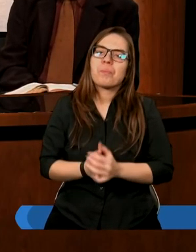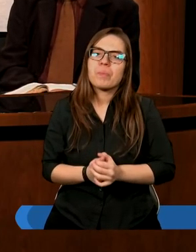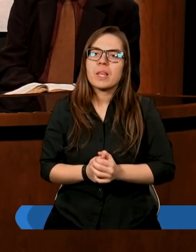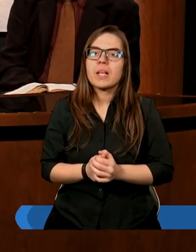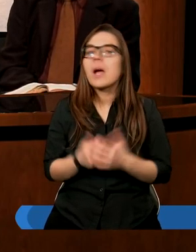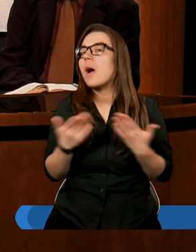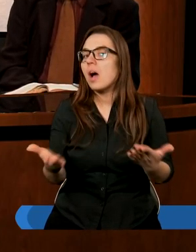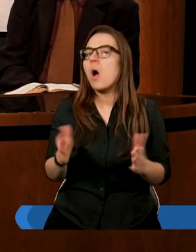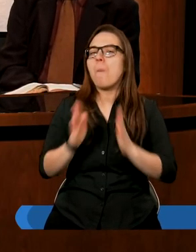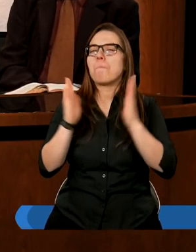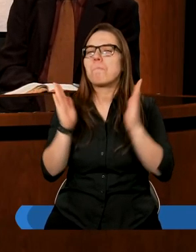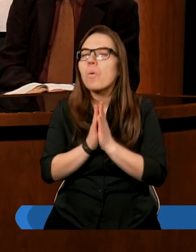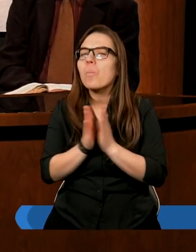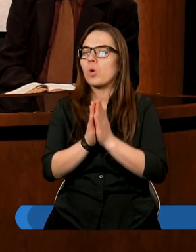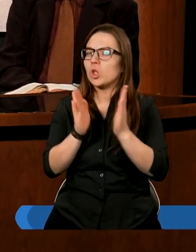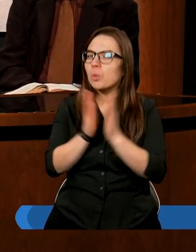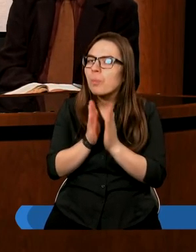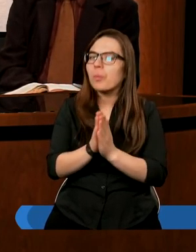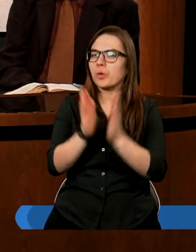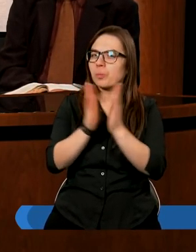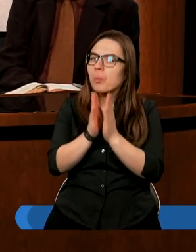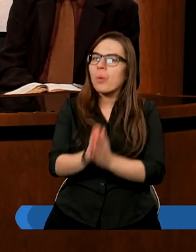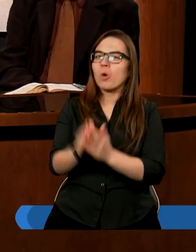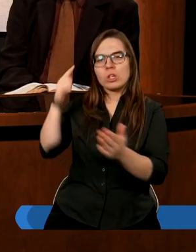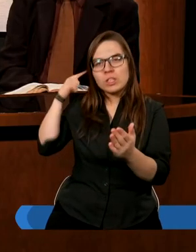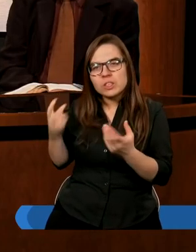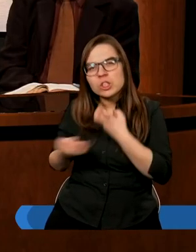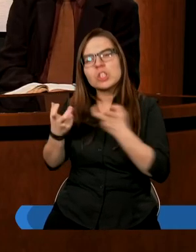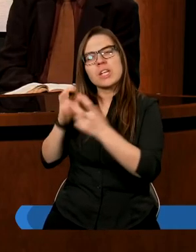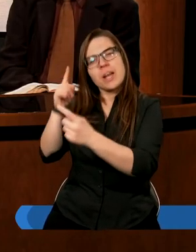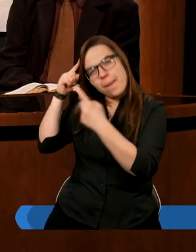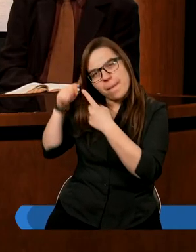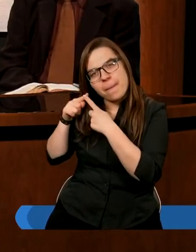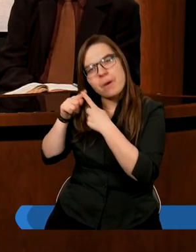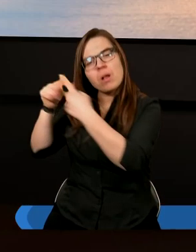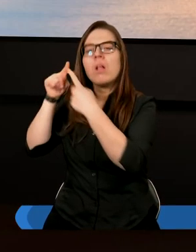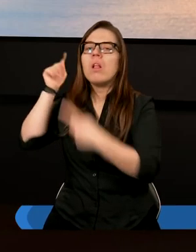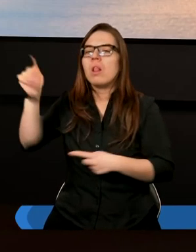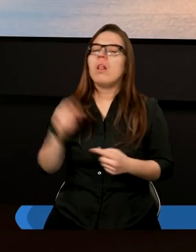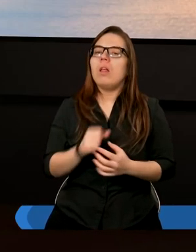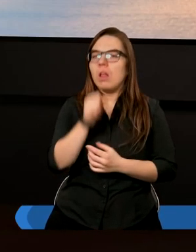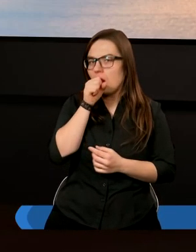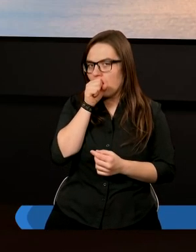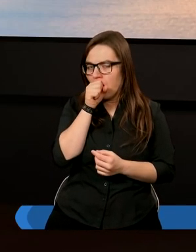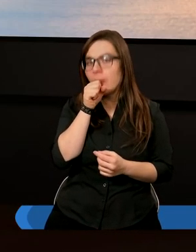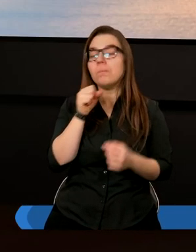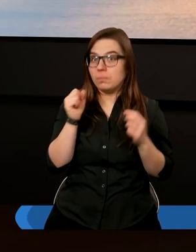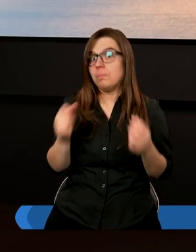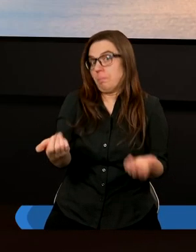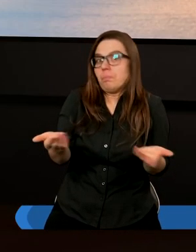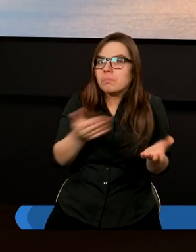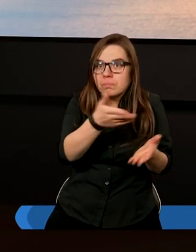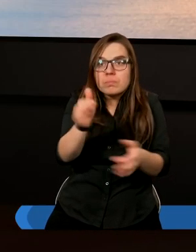wszystko w pobożności czynią, co też jest podkreślone. Zgoda.